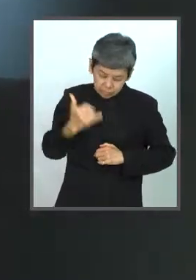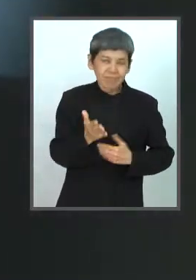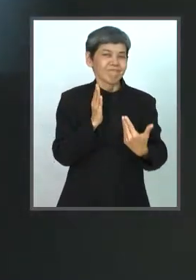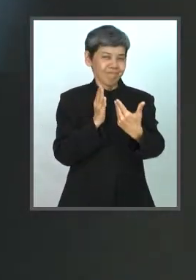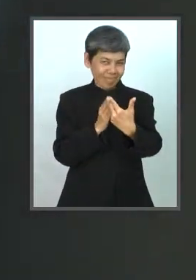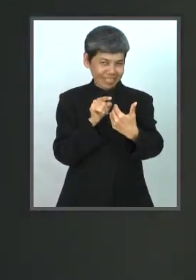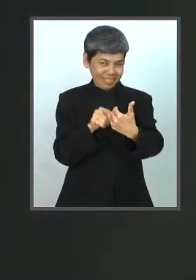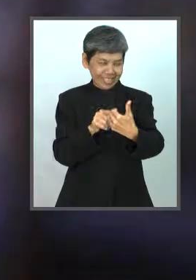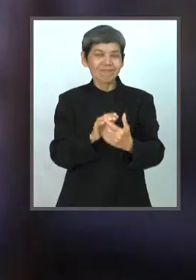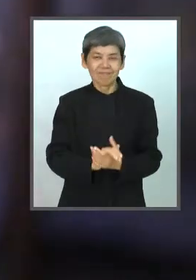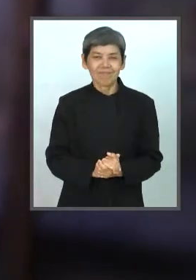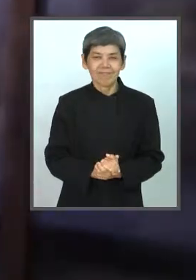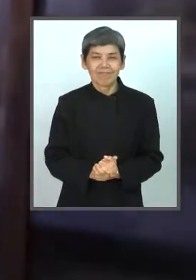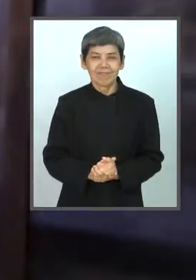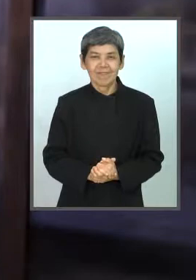ป้าที่นี่ค่ะ